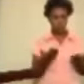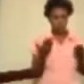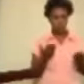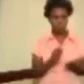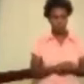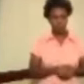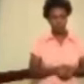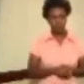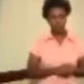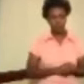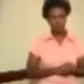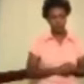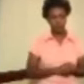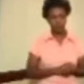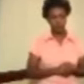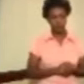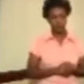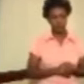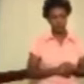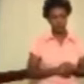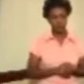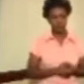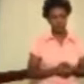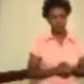Monsieur Martelly, s'il vous plaît, en 3 minutes.